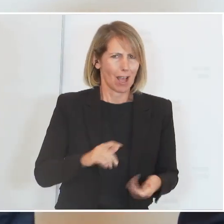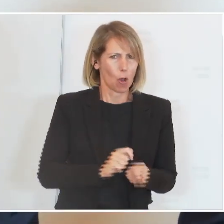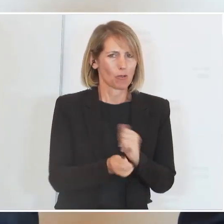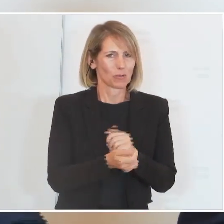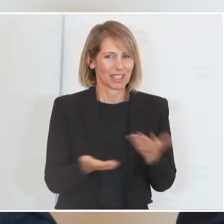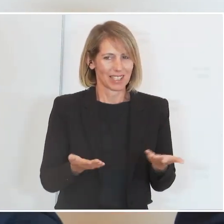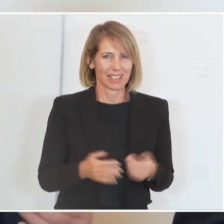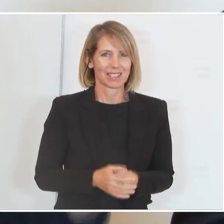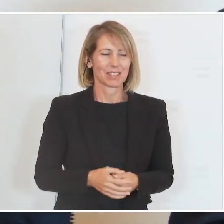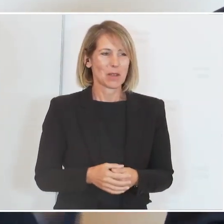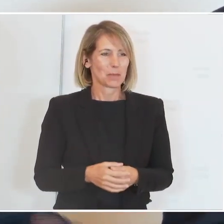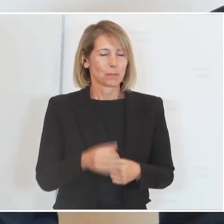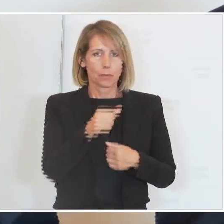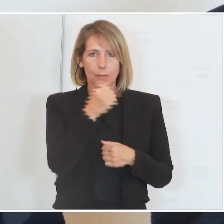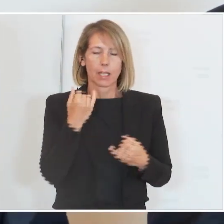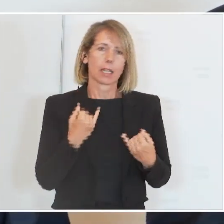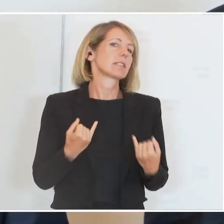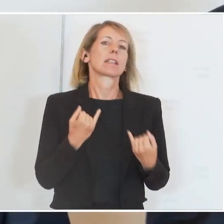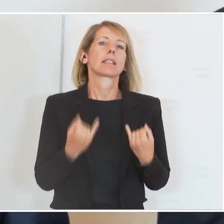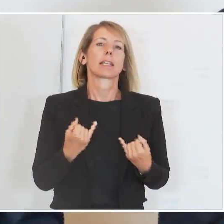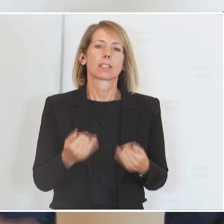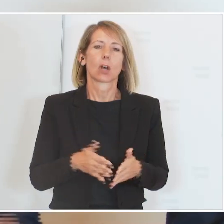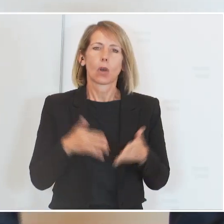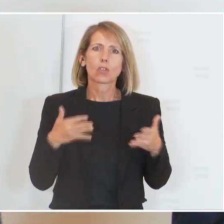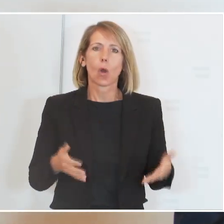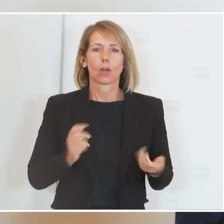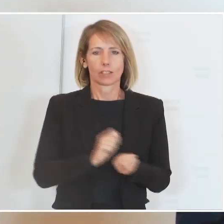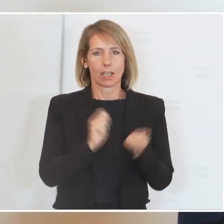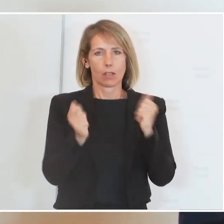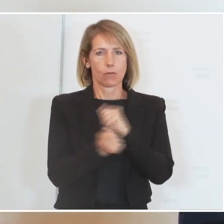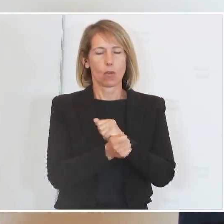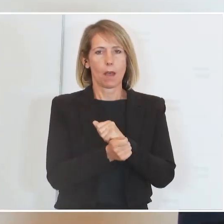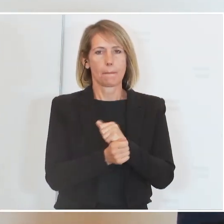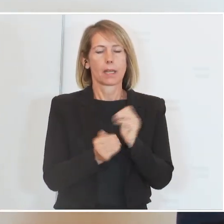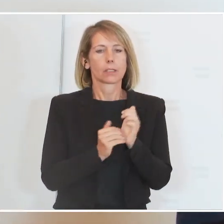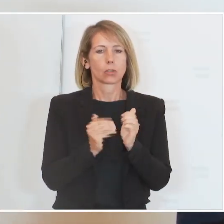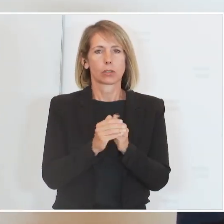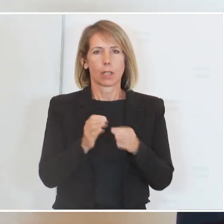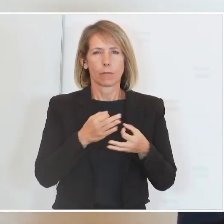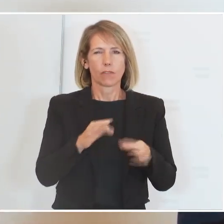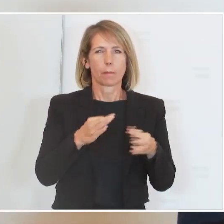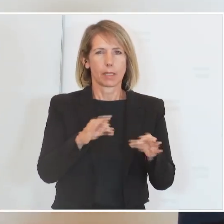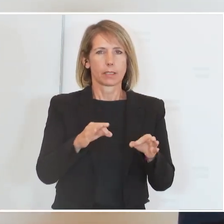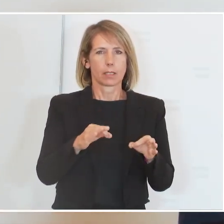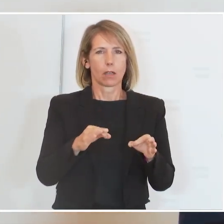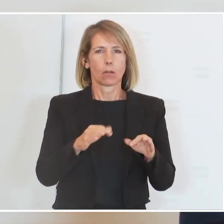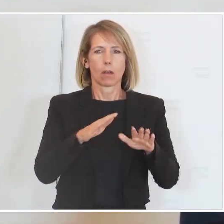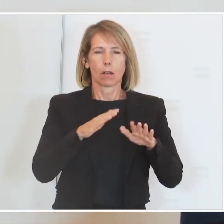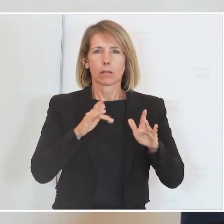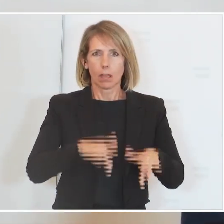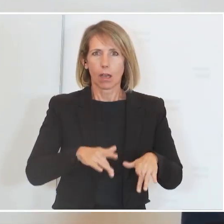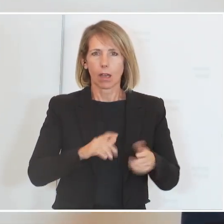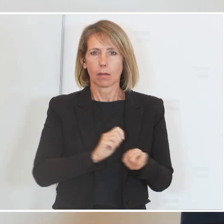So lang, ja. Also, aber große Reform, große Systemverbesserungen, die gekommen sind, um zu bleiben,